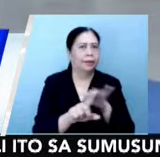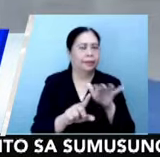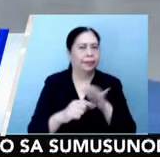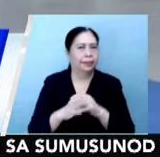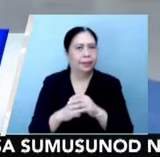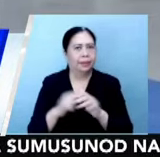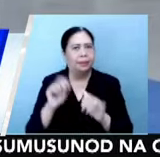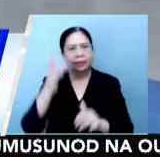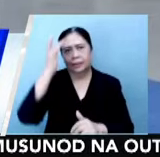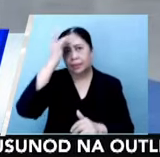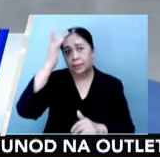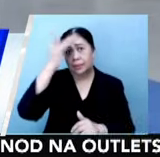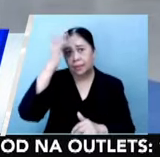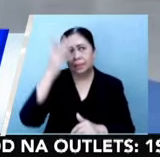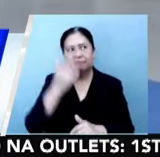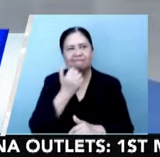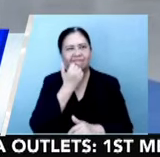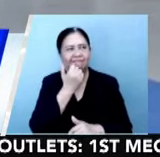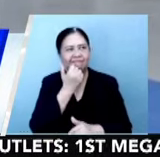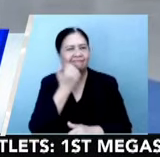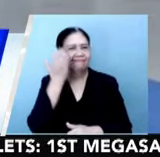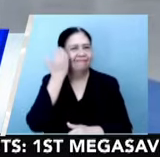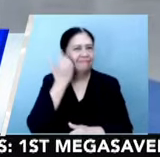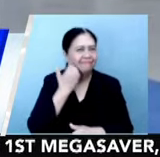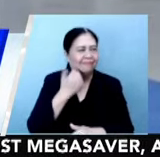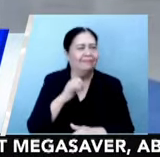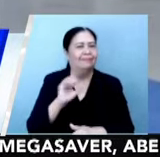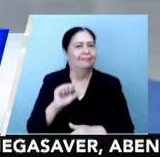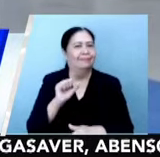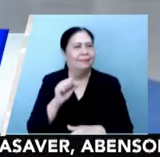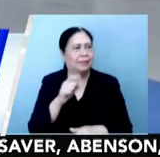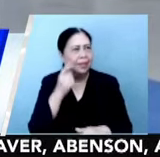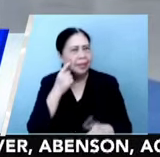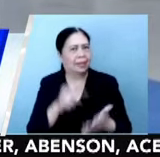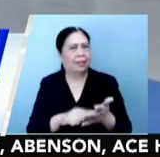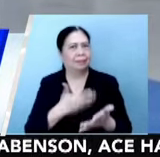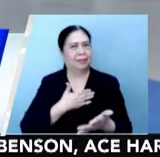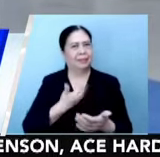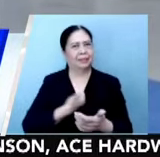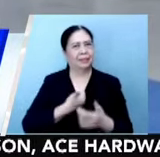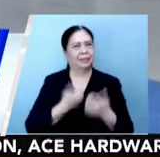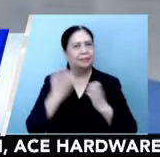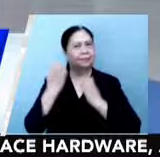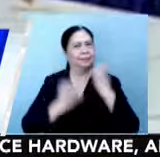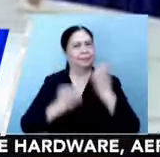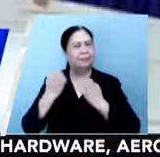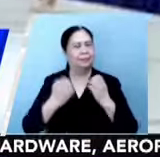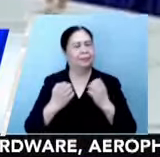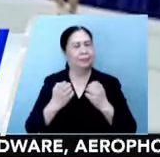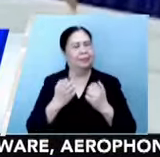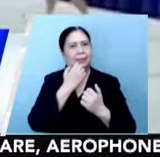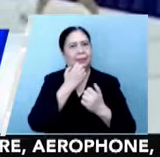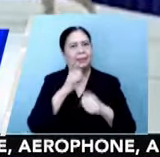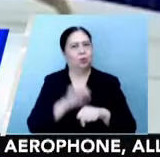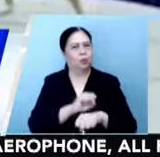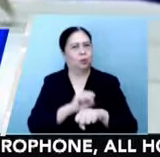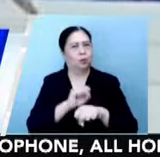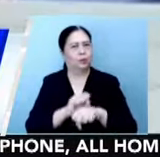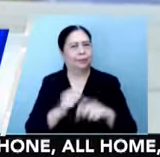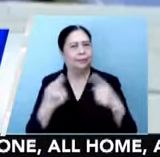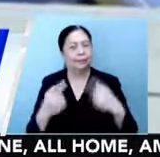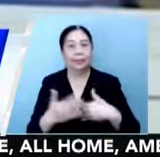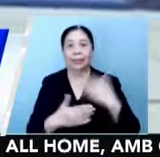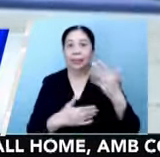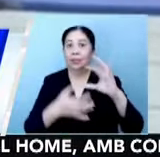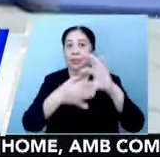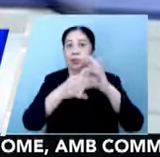realization, pagkukulang na nasilip or nakita po talaga. So, minark ko po yan. Sa darating na Olympics,